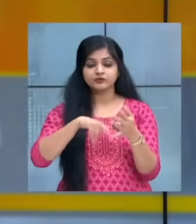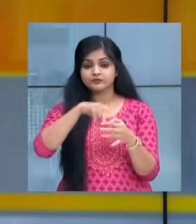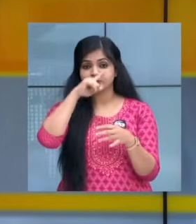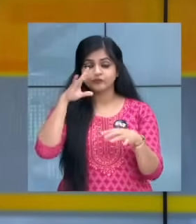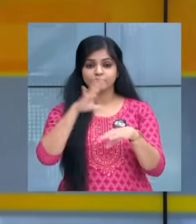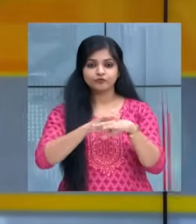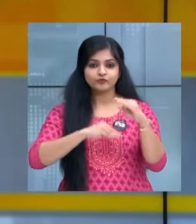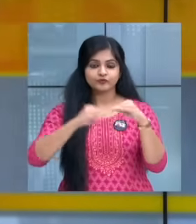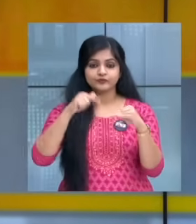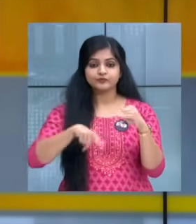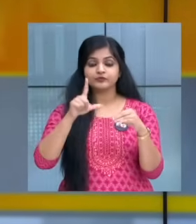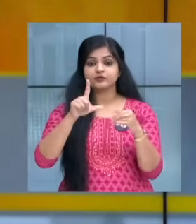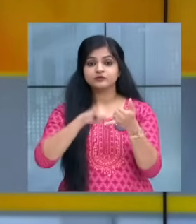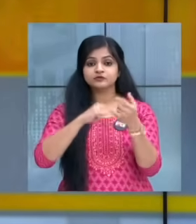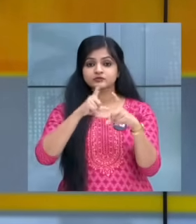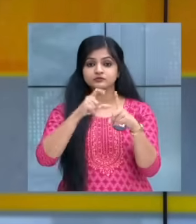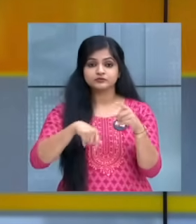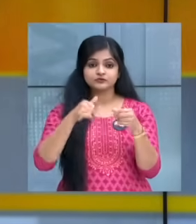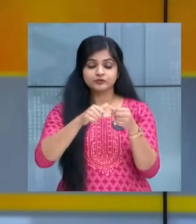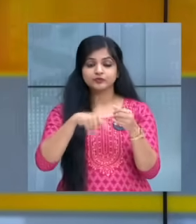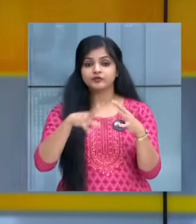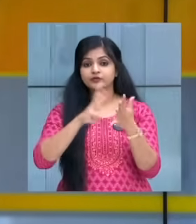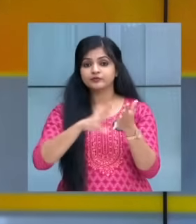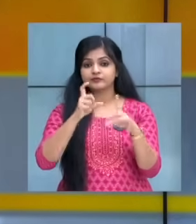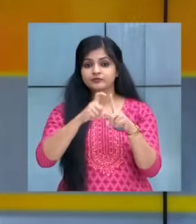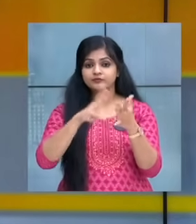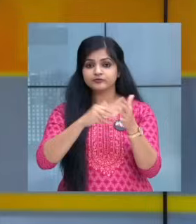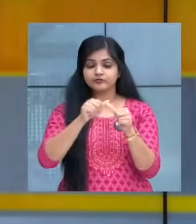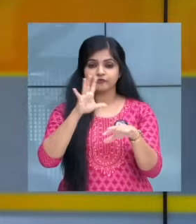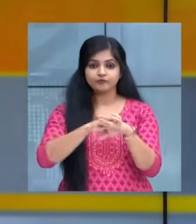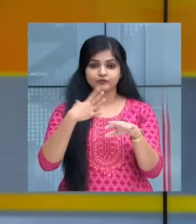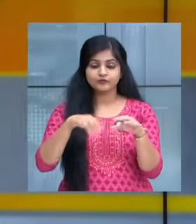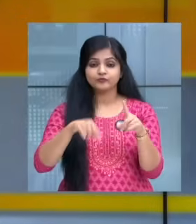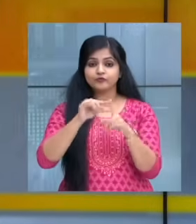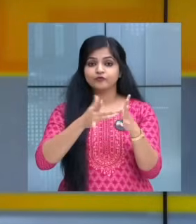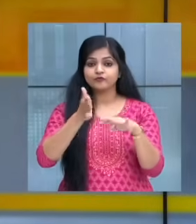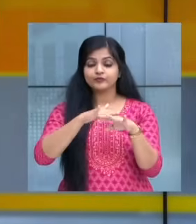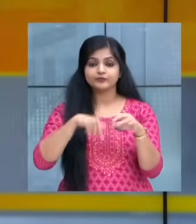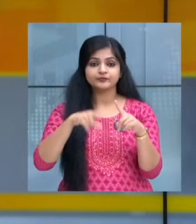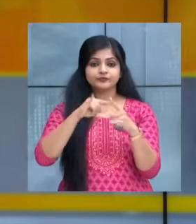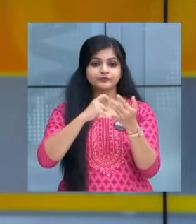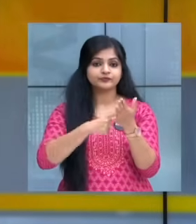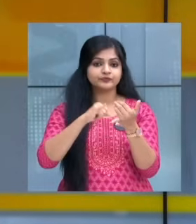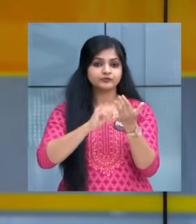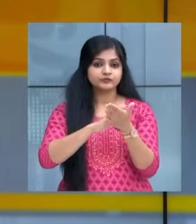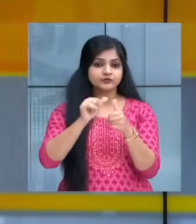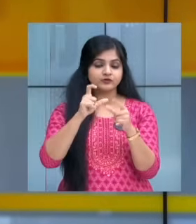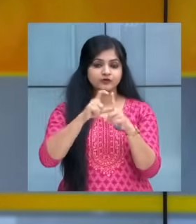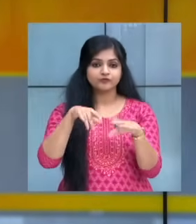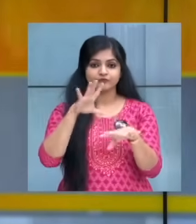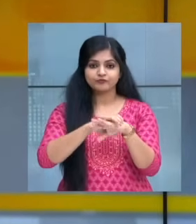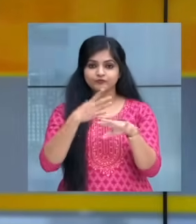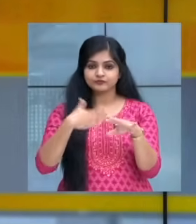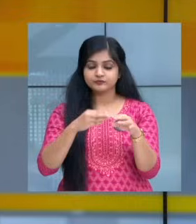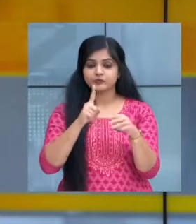ലഹരിവേട്ട. LSD സ്റ്റാമ്പുകളും MDMA-യും പിടികൂടി. പോലൂർ സ്വദേശി ഇർഷാദ് പിടിയിലായി. ഒരാൾ ഓടി രക്ഷപ്പെട്ടു. അഭിജിത്ത് മുഴക്കുന്ന